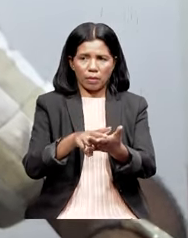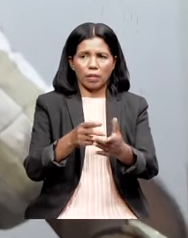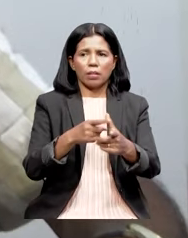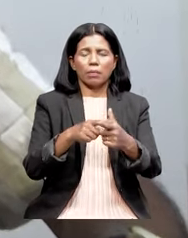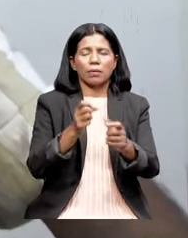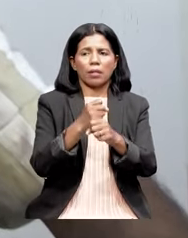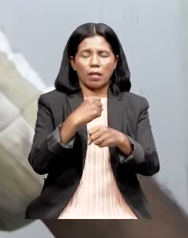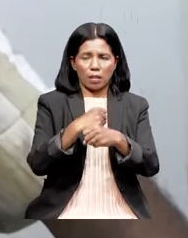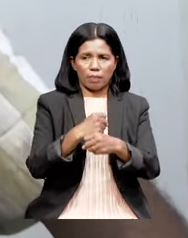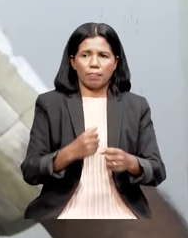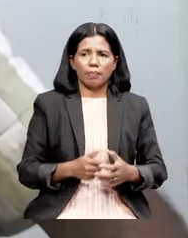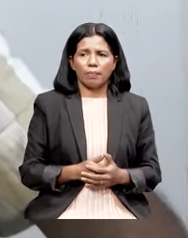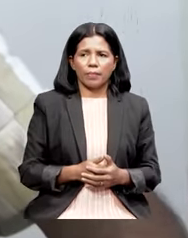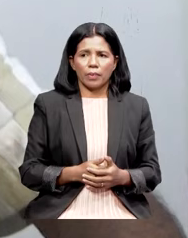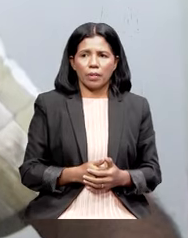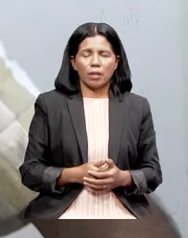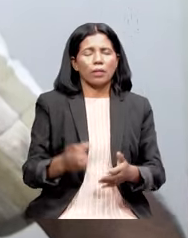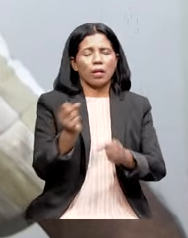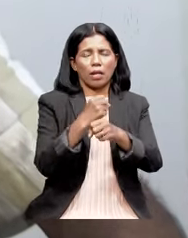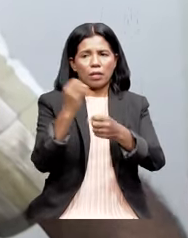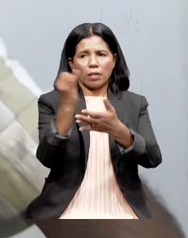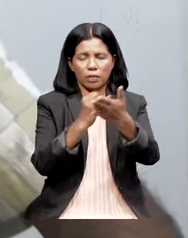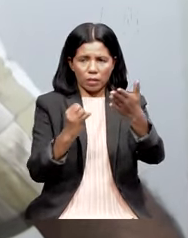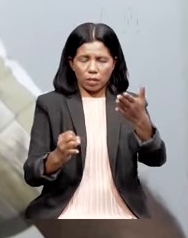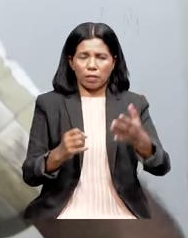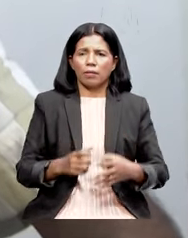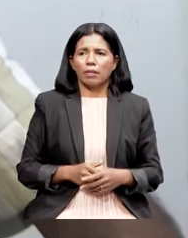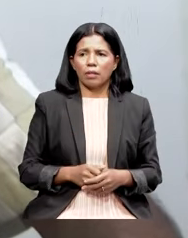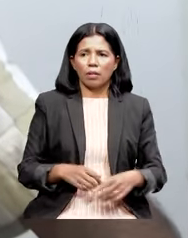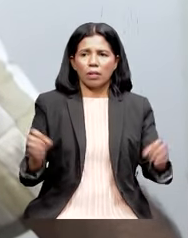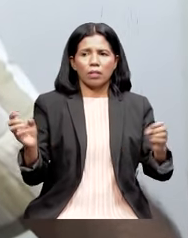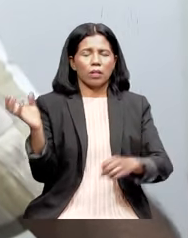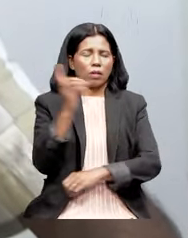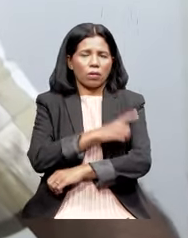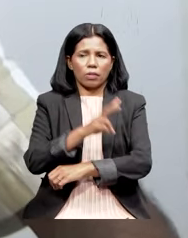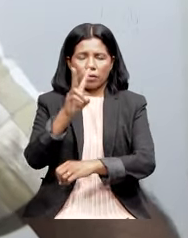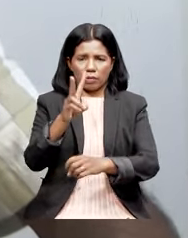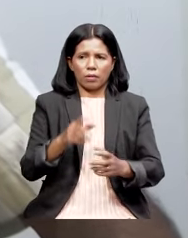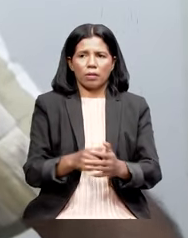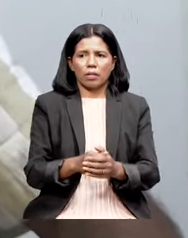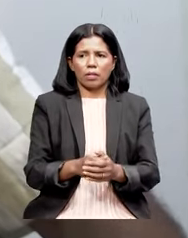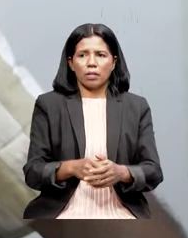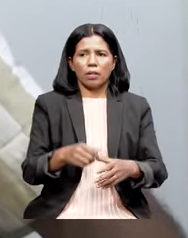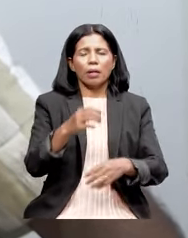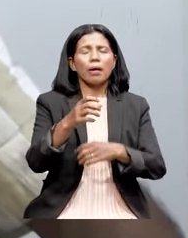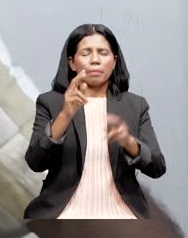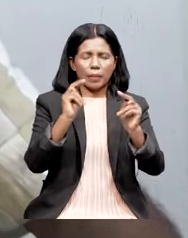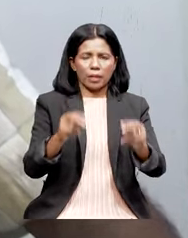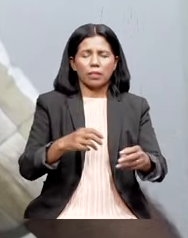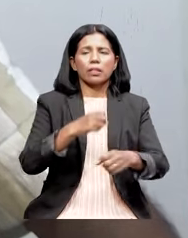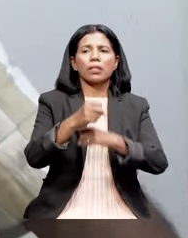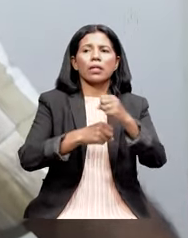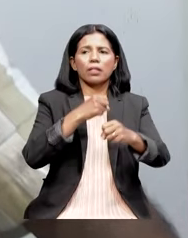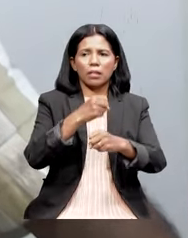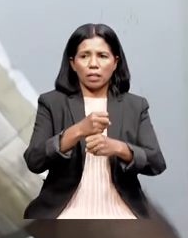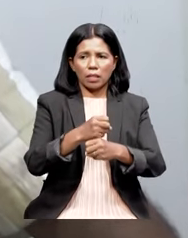halo. Hamen satu nih. I hamen satu nus laos lor nerua. Neos persis tinang.